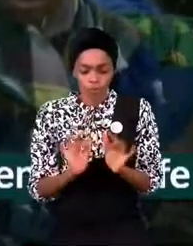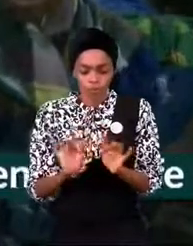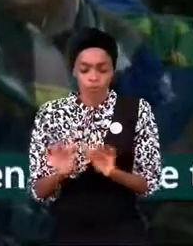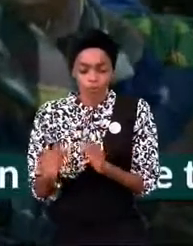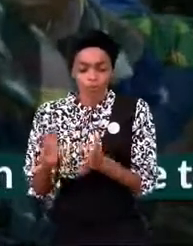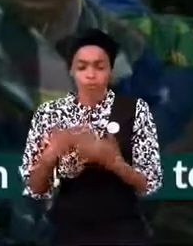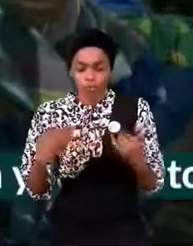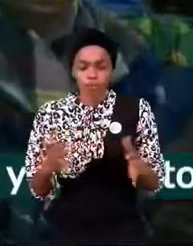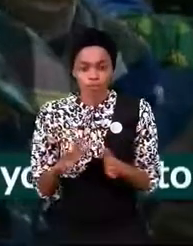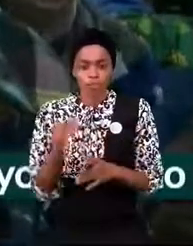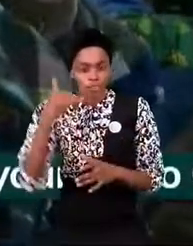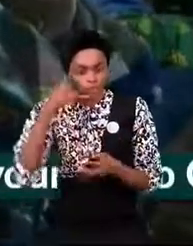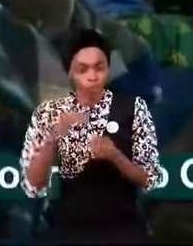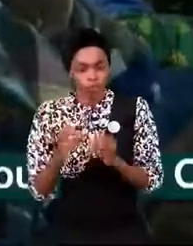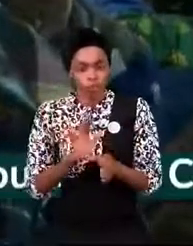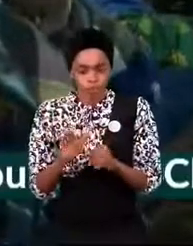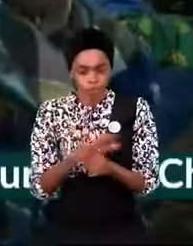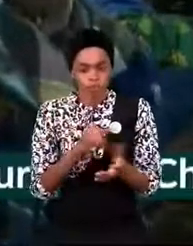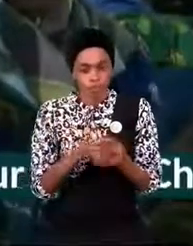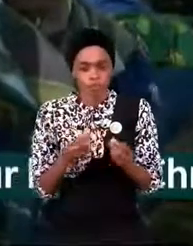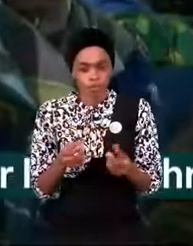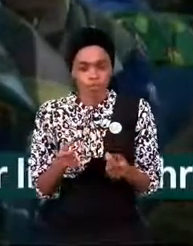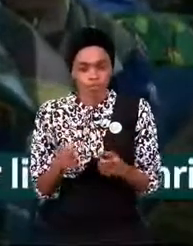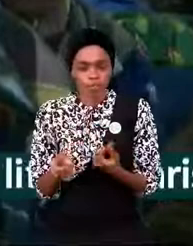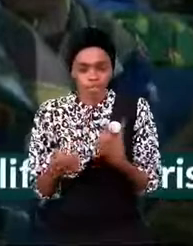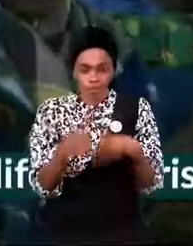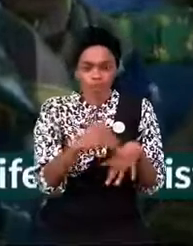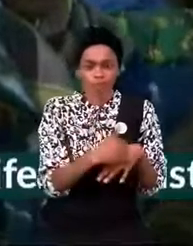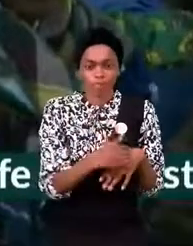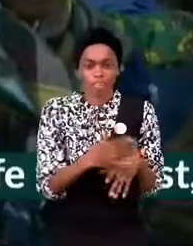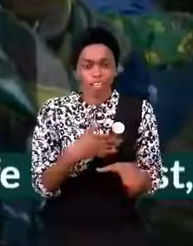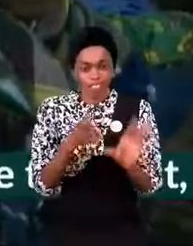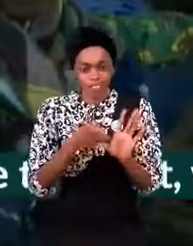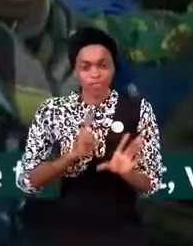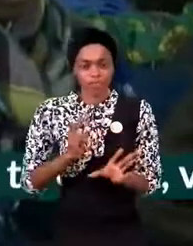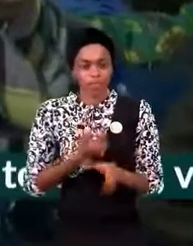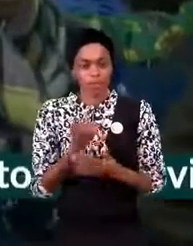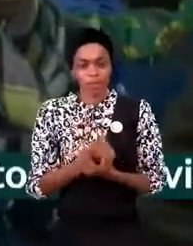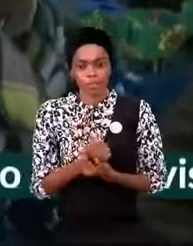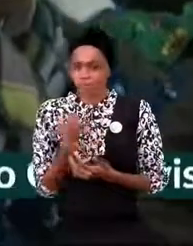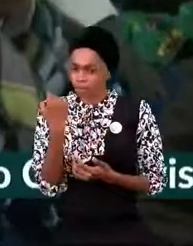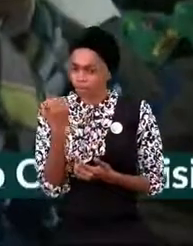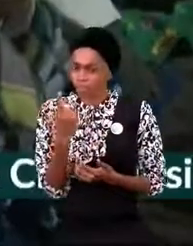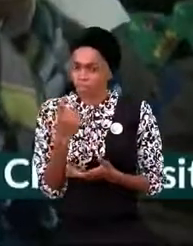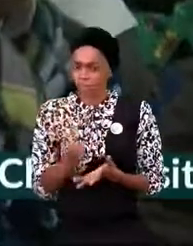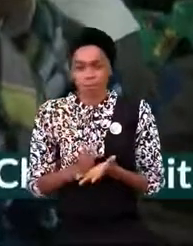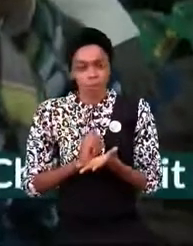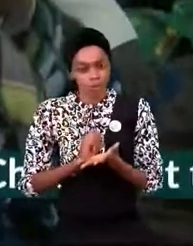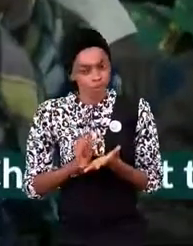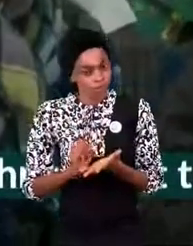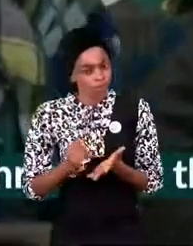Vous qui nous écoutez à la radio ou bien sur une chaîne de télévision et vous avez justement donné votre vie à